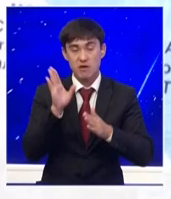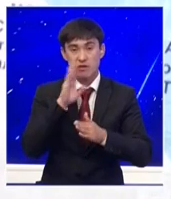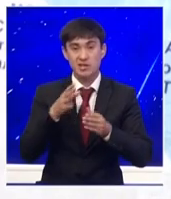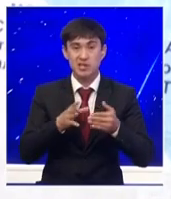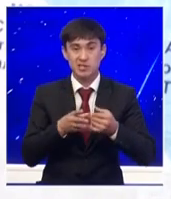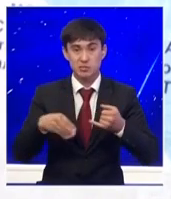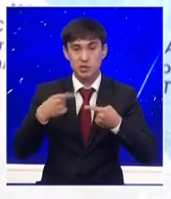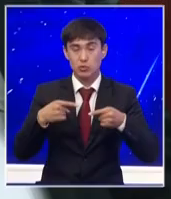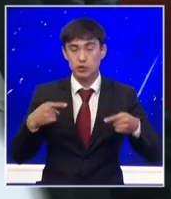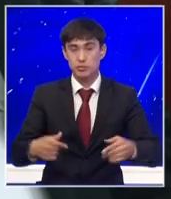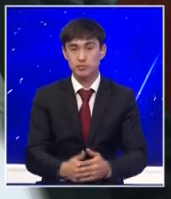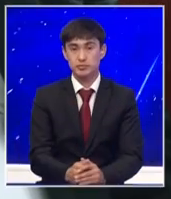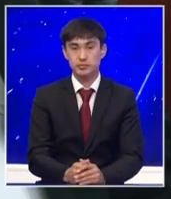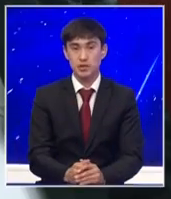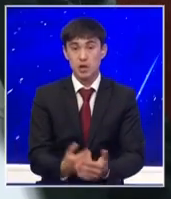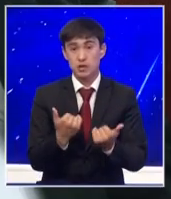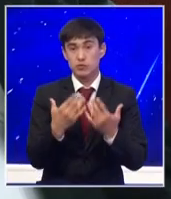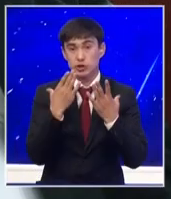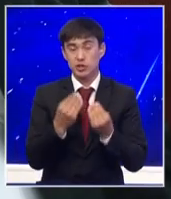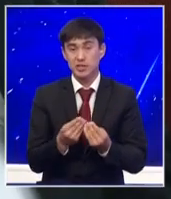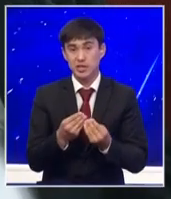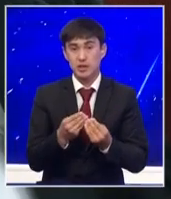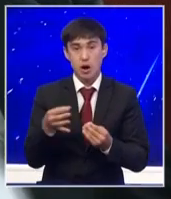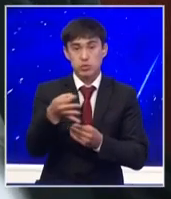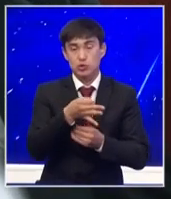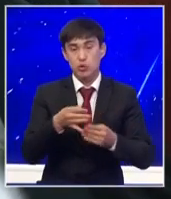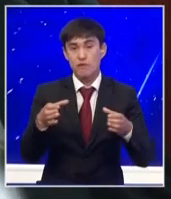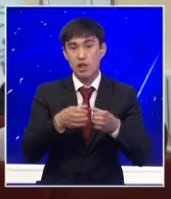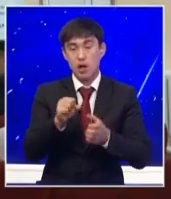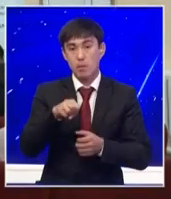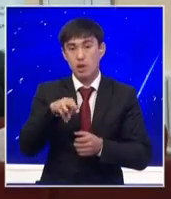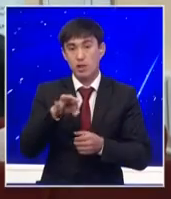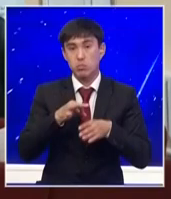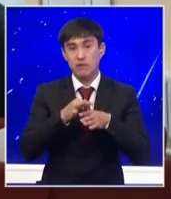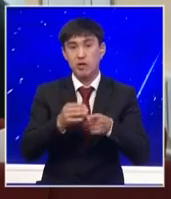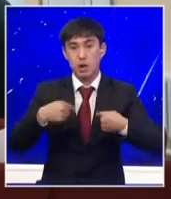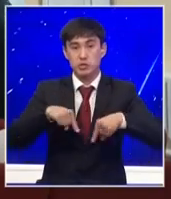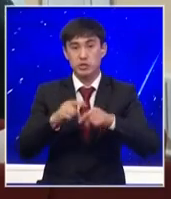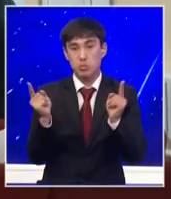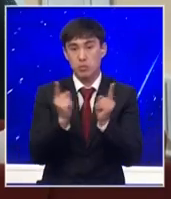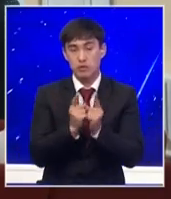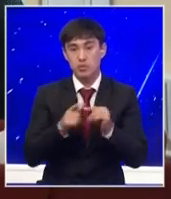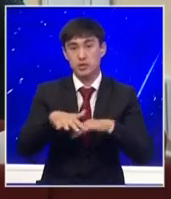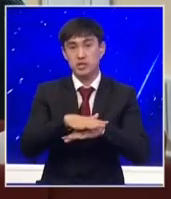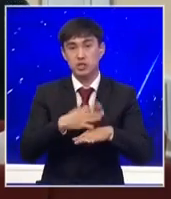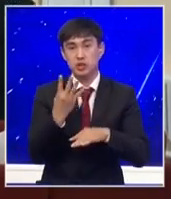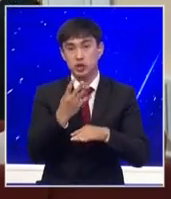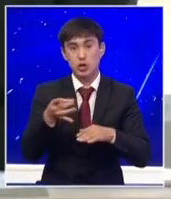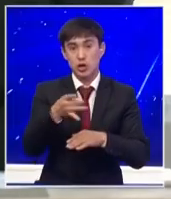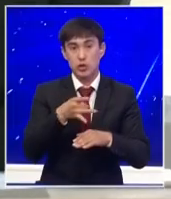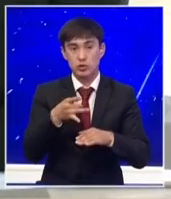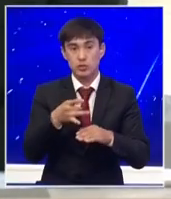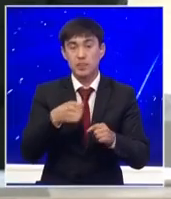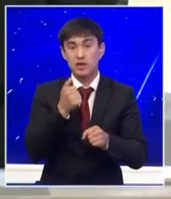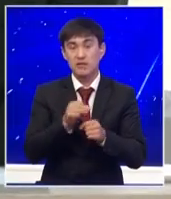и земли и прочее на сегодняшний день стного провели общественный прием населения в четырех районах